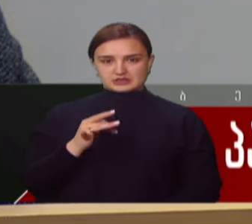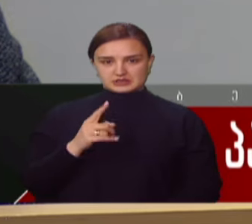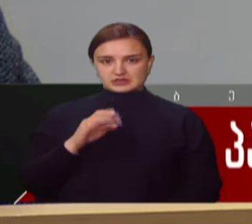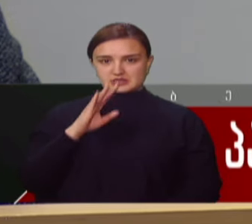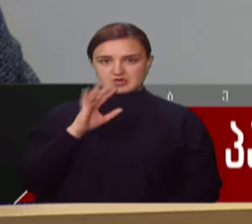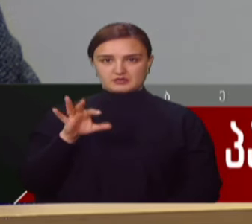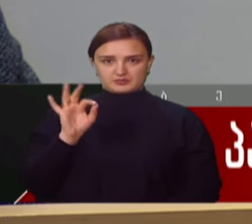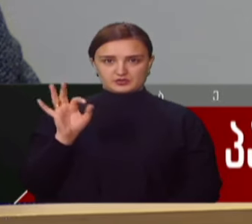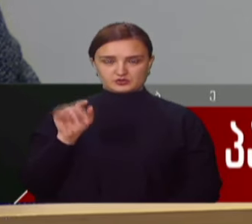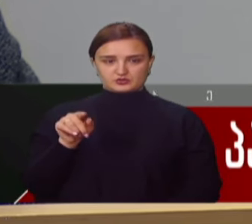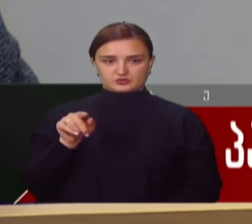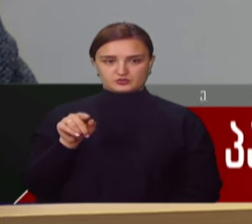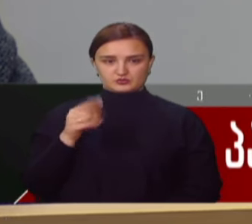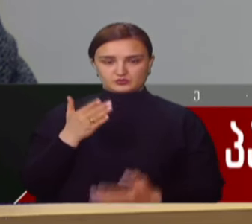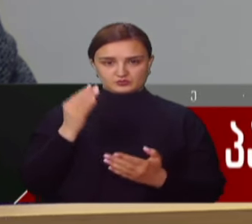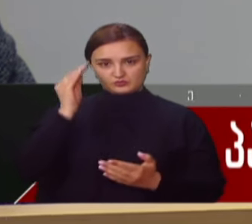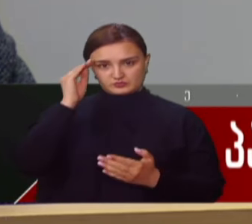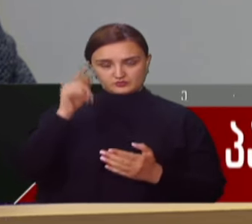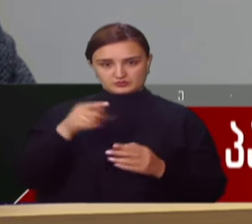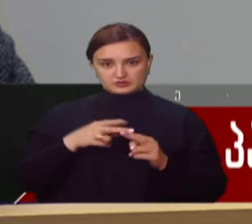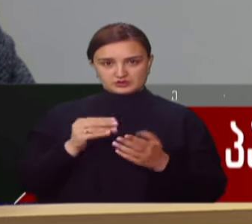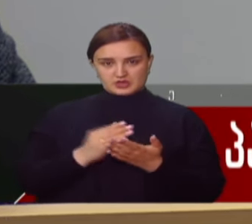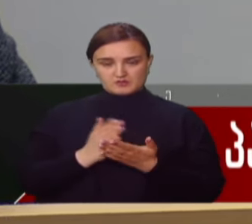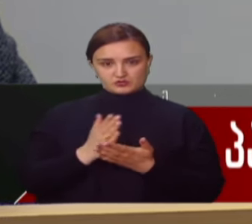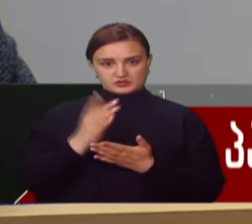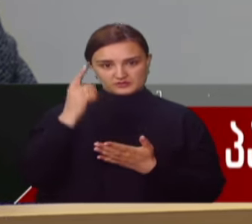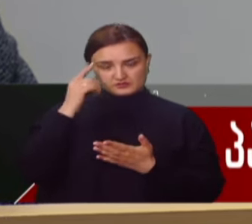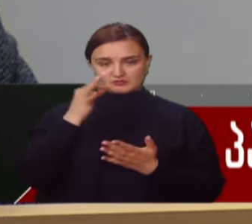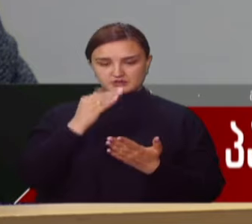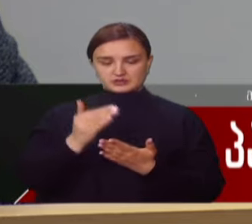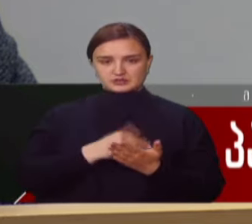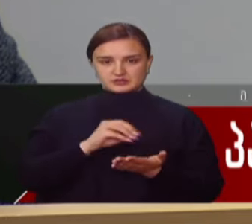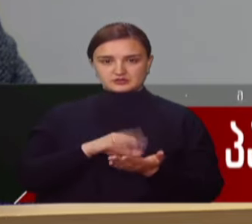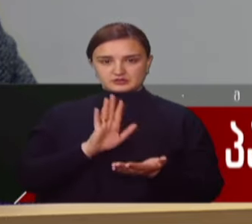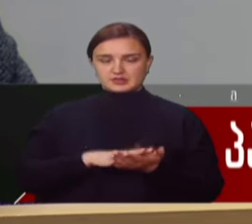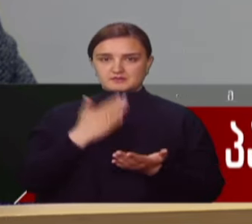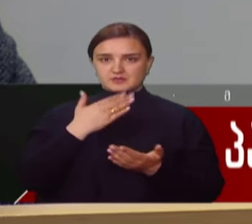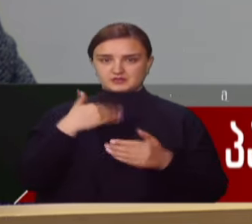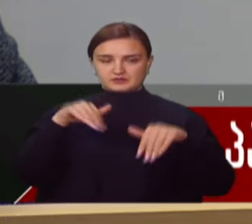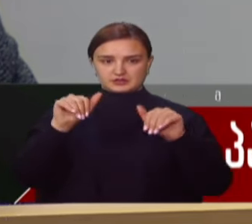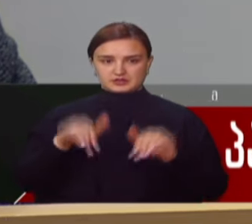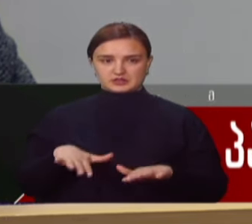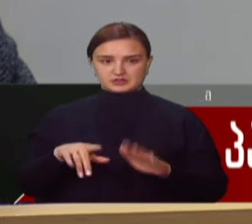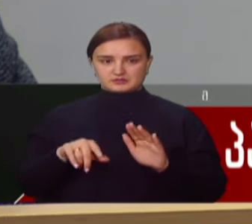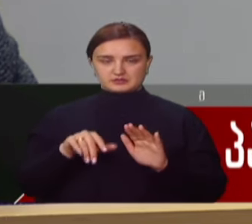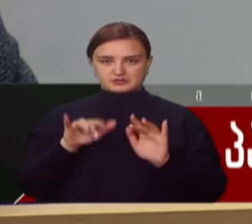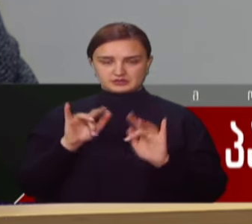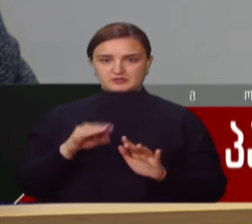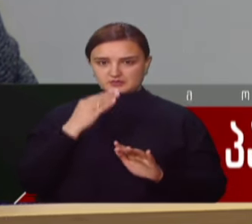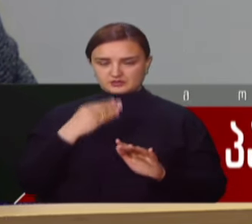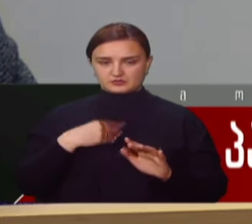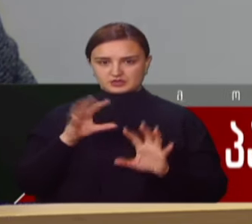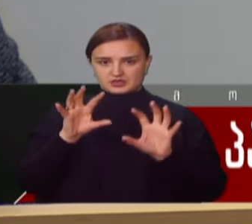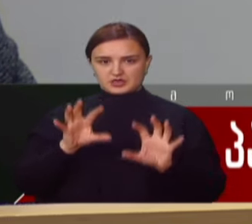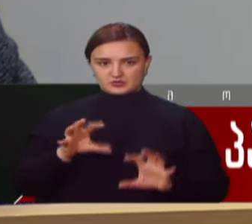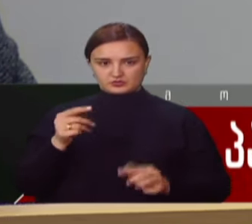აირჩიონ ქალები, თუ მიაჩნიათ რომ ეს არის გამოსავალი, მერე ისინი ჩაწერენ სიაში ქალებს და მარტივად გადაწყდება საქმე. Რა უნდა ამას კანონი